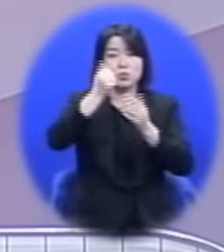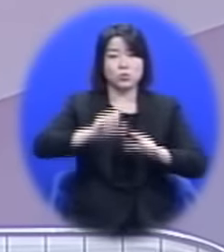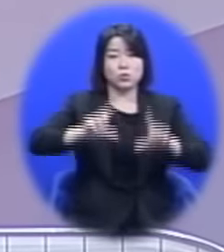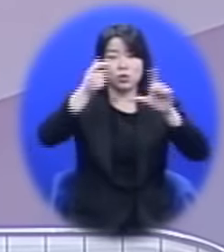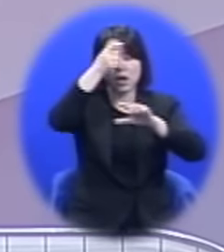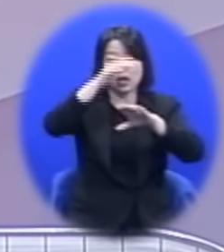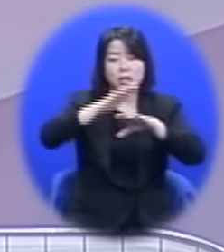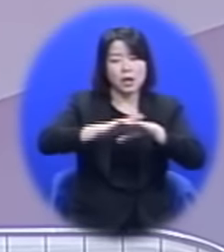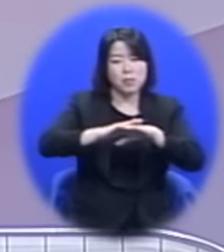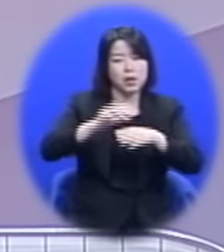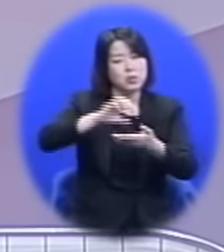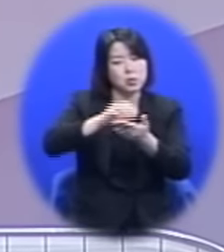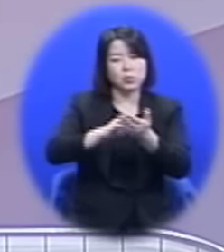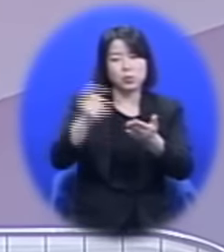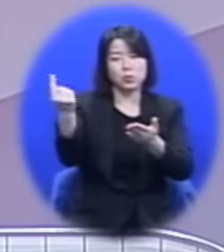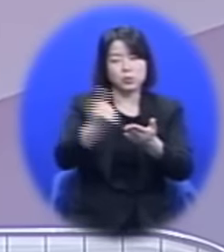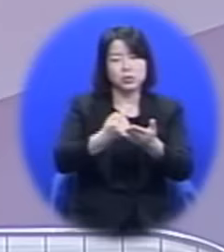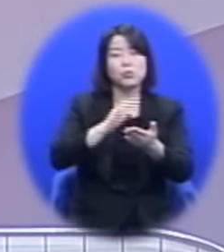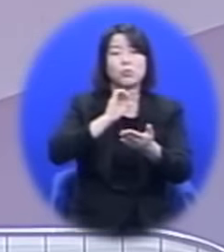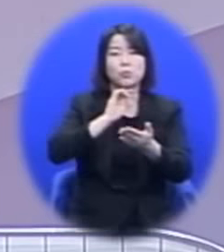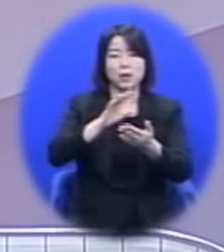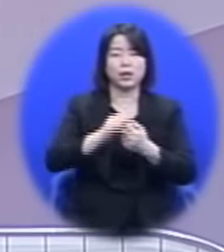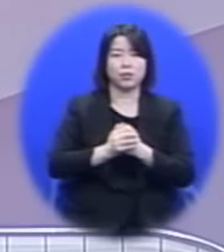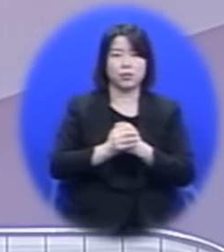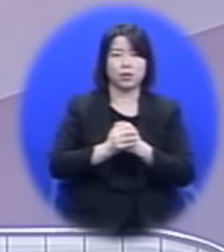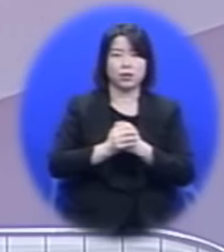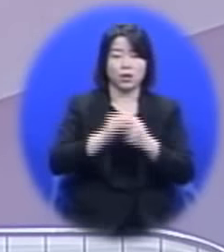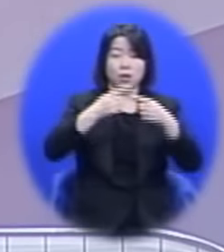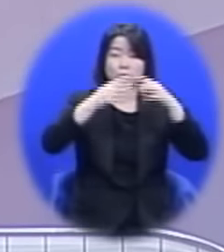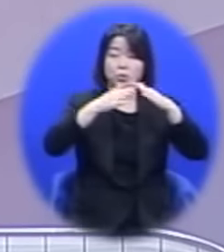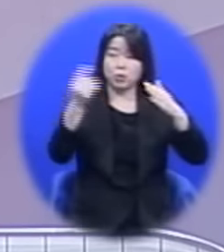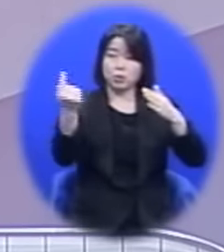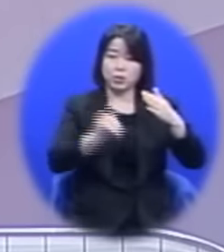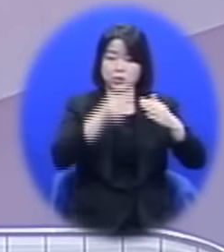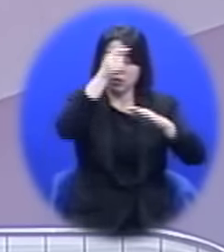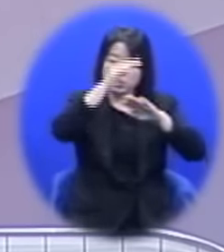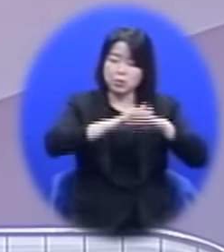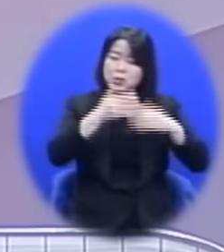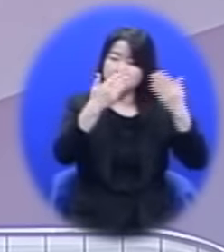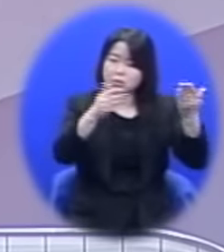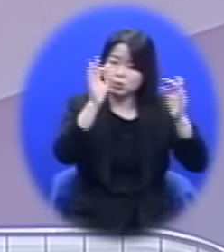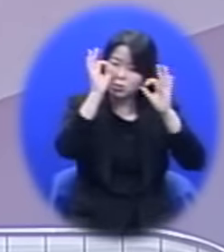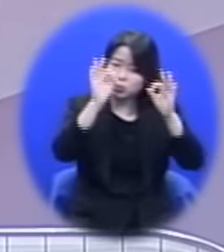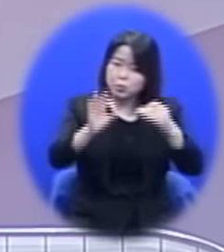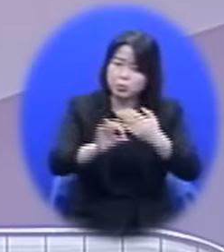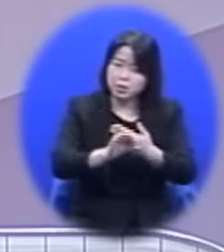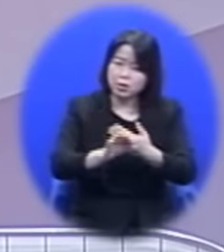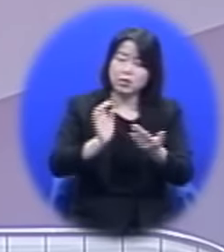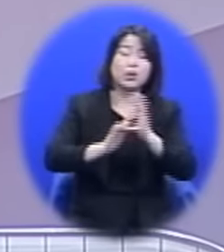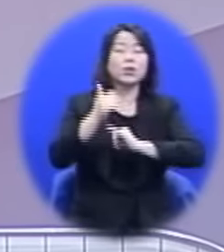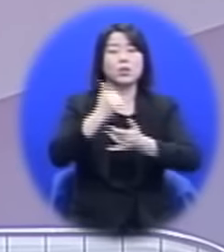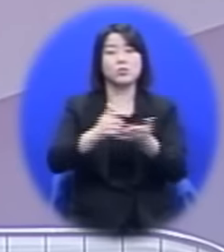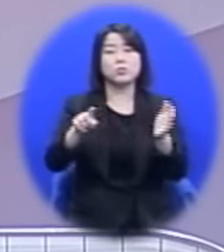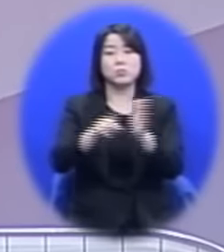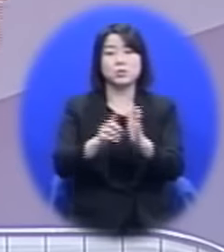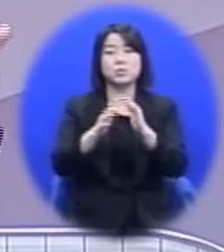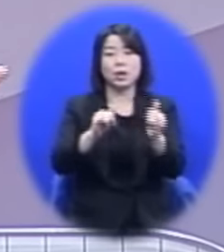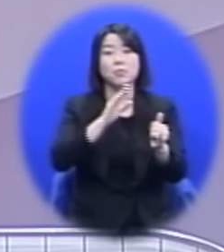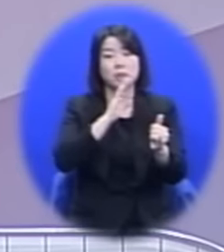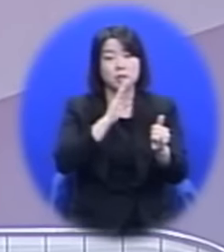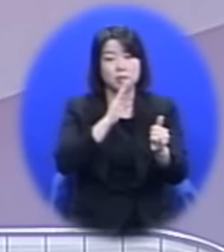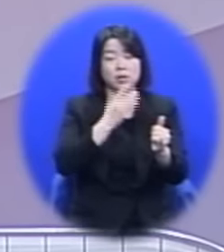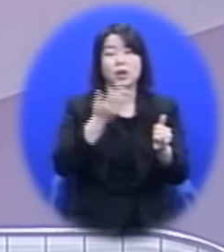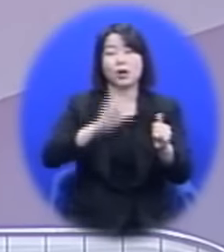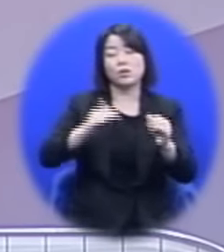정도밖에는 모르겠어요. 주일에 교회 와서 예배드리는 거 보면 이 사람이 예수 믿는 사람 같긴 한데 집에